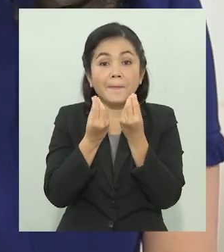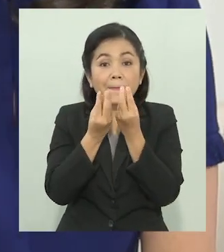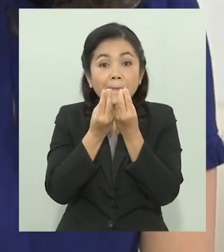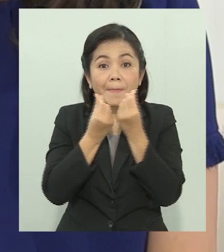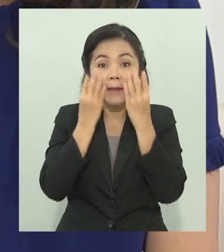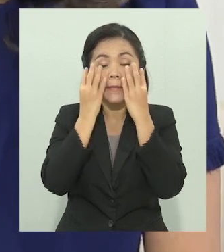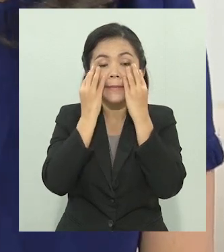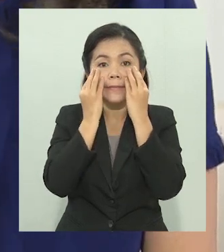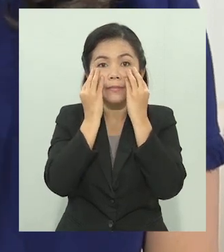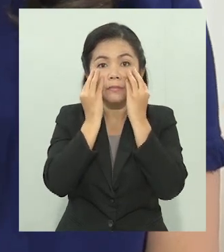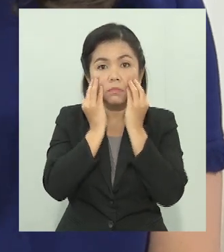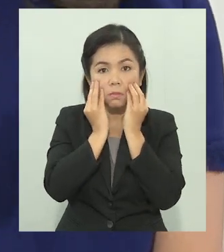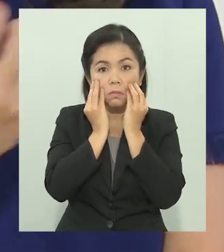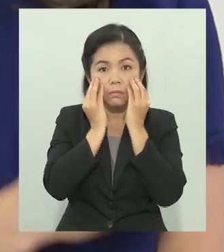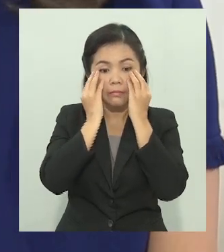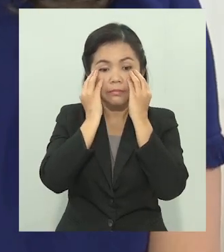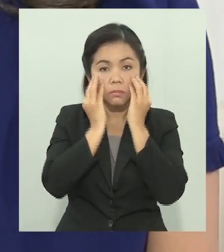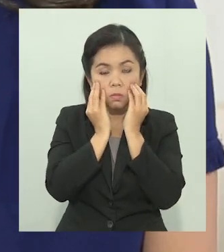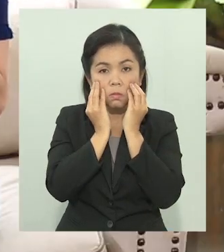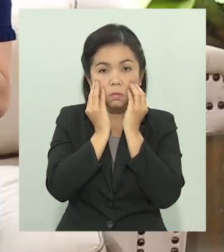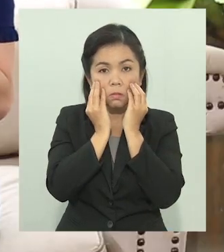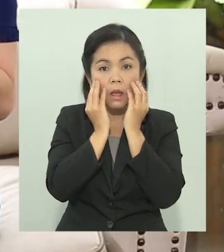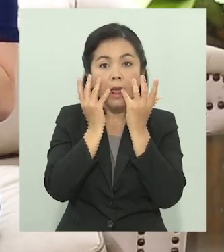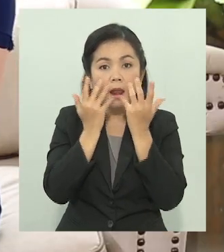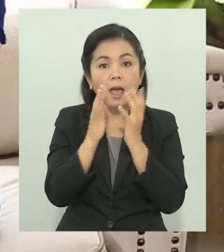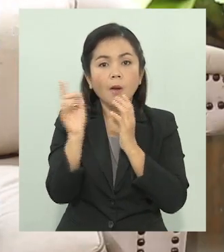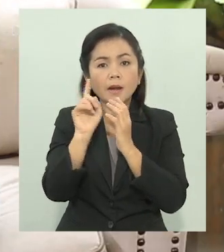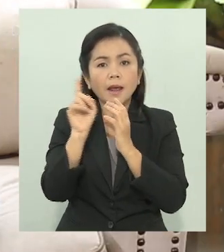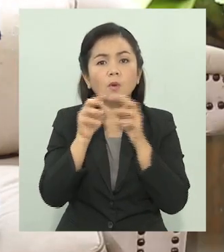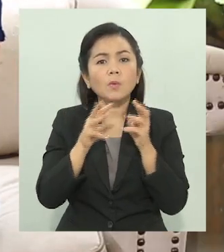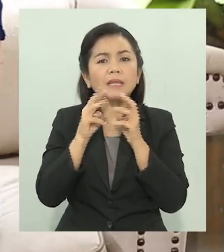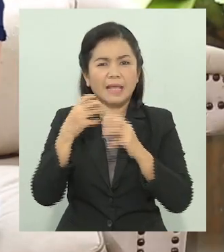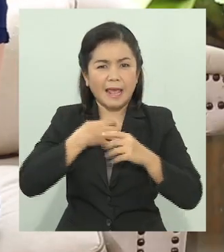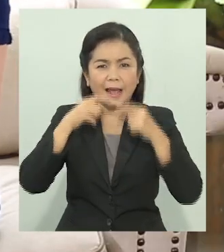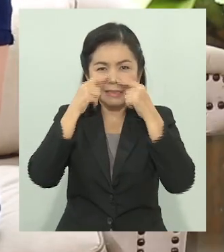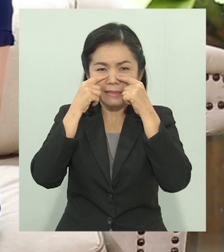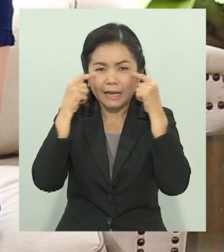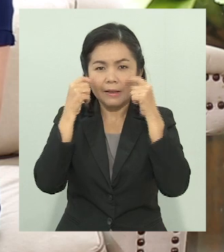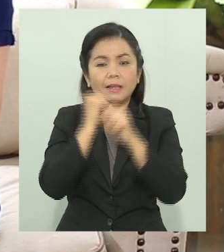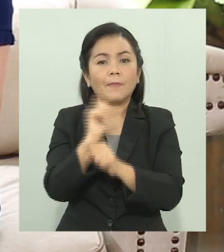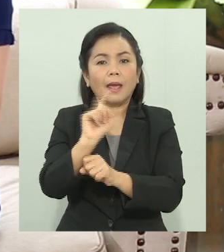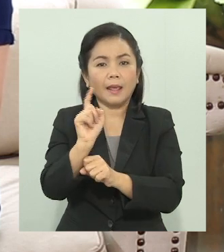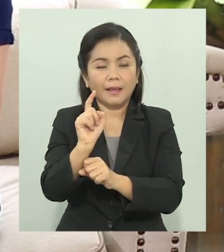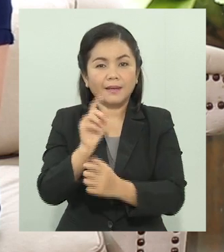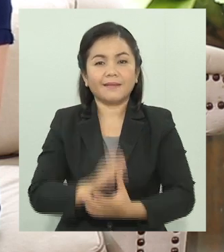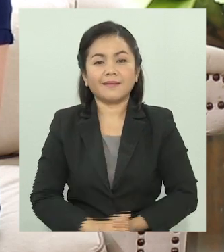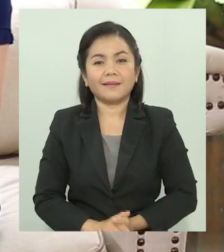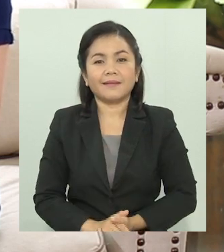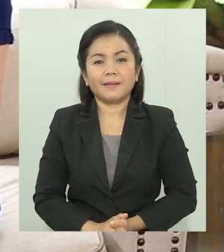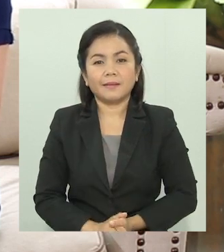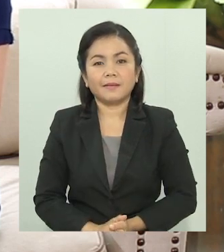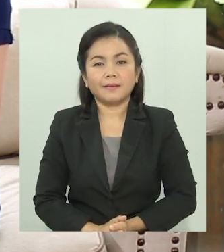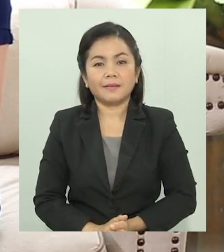นิดนึงด้วยแล้วแถมยัง หล่นด้วย ตามแรงโน้มถ่วงมาอีก ใช ่แล้วมีขั้นตอนในการทำยังไงบ้างคะ ก็อย่าง